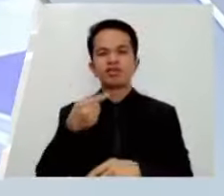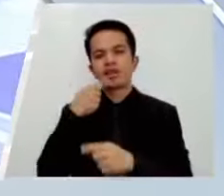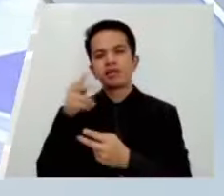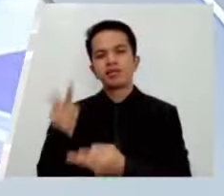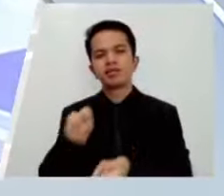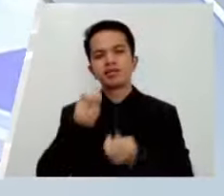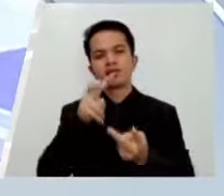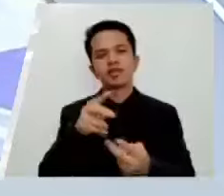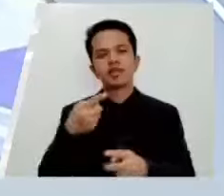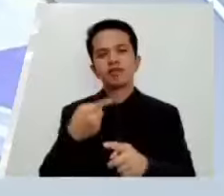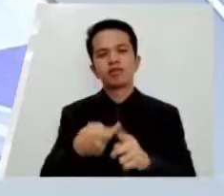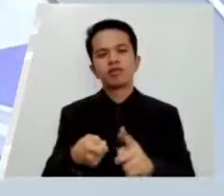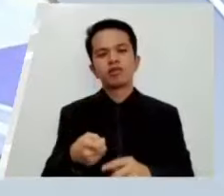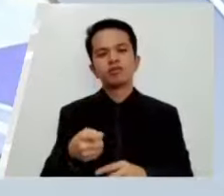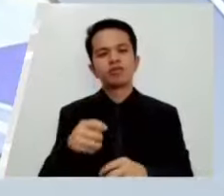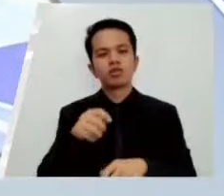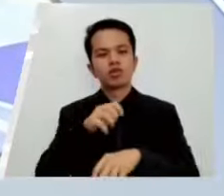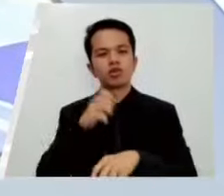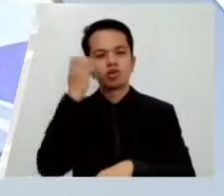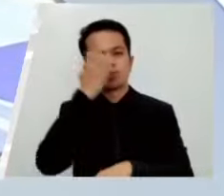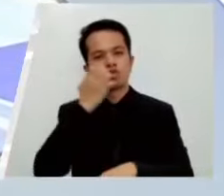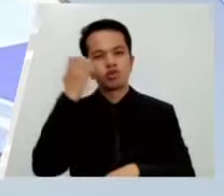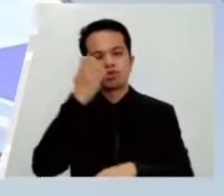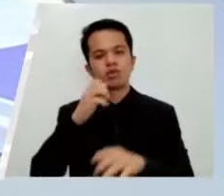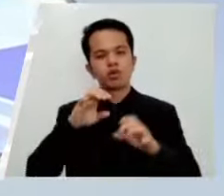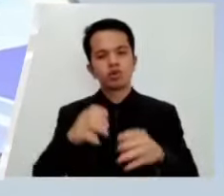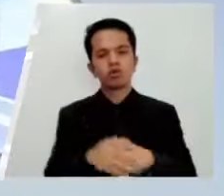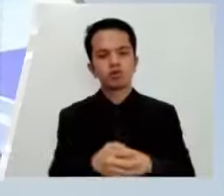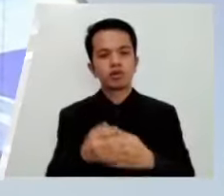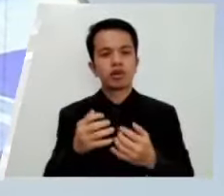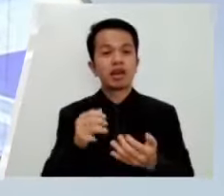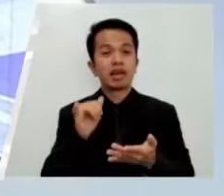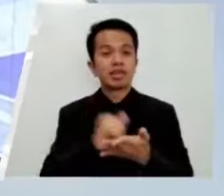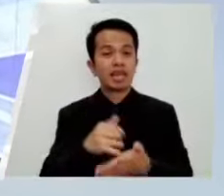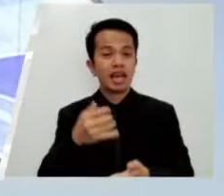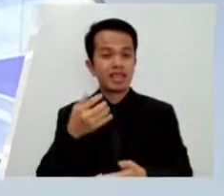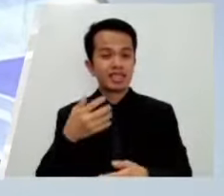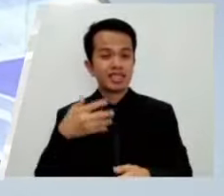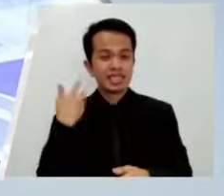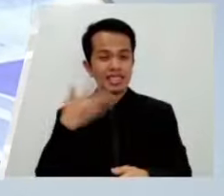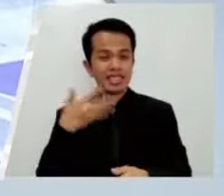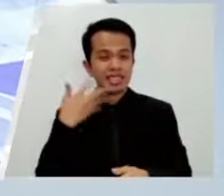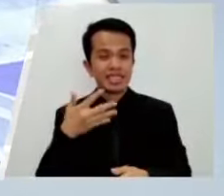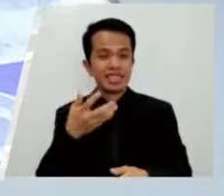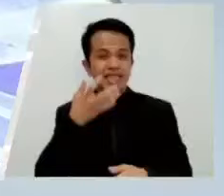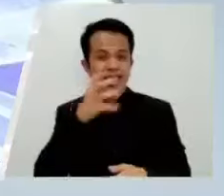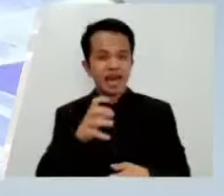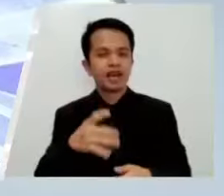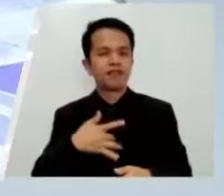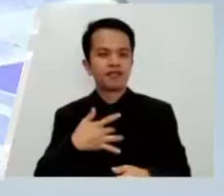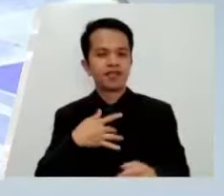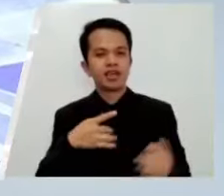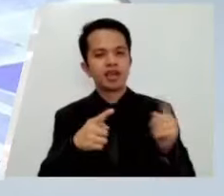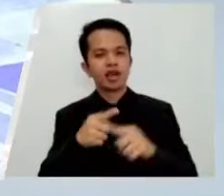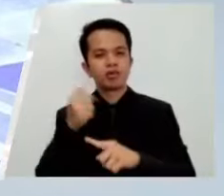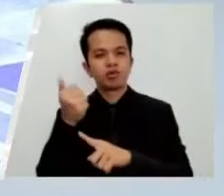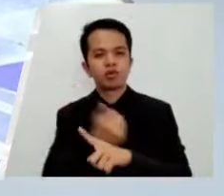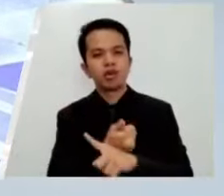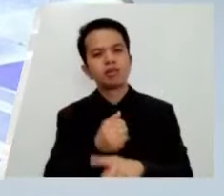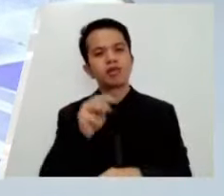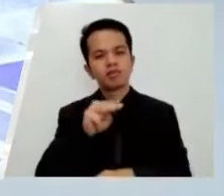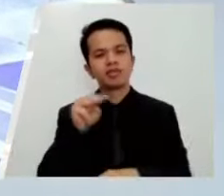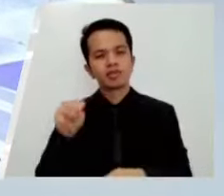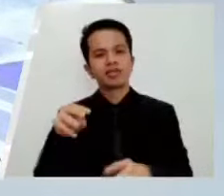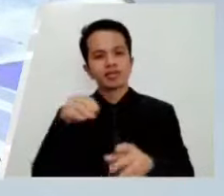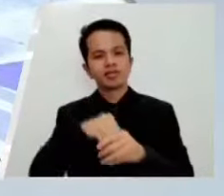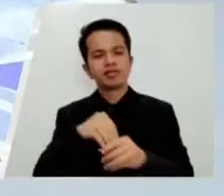Union. Ang halos walang patid na init ramdam hanggang ngayong Abril sa maraming lugar sa Pilipinas, pati na sa Metro Manila. Kaya